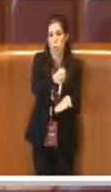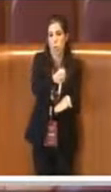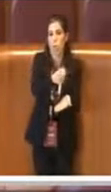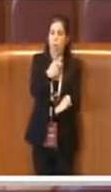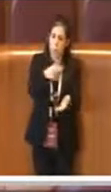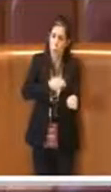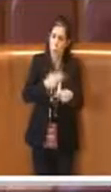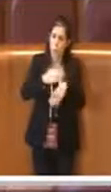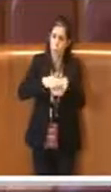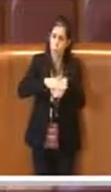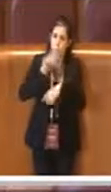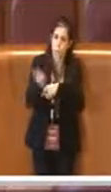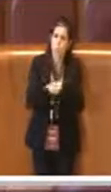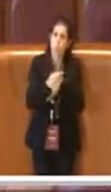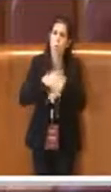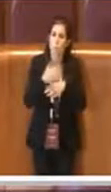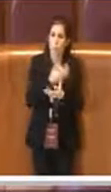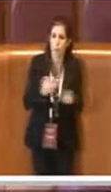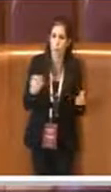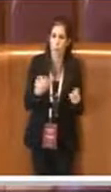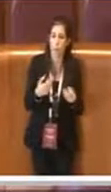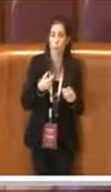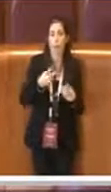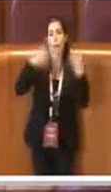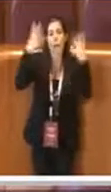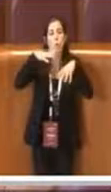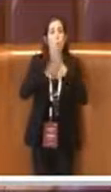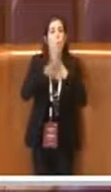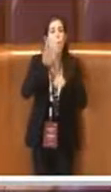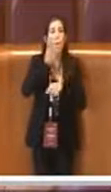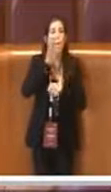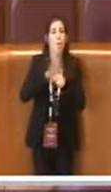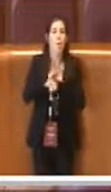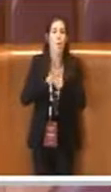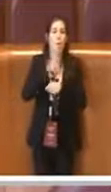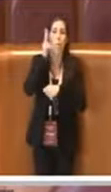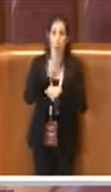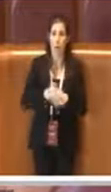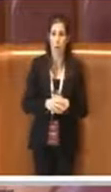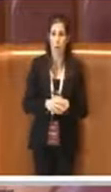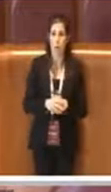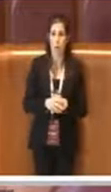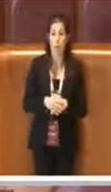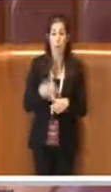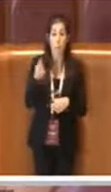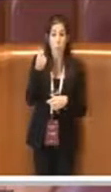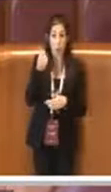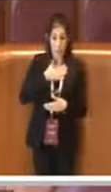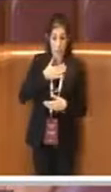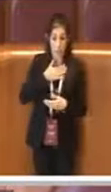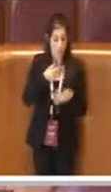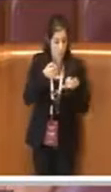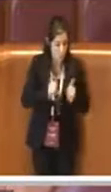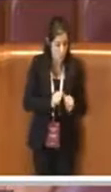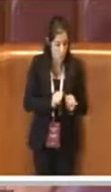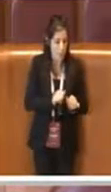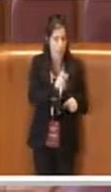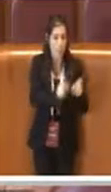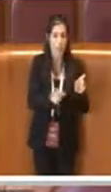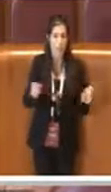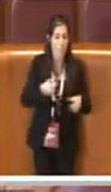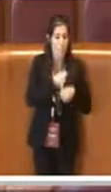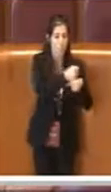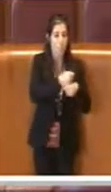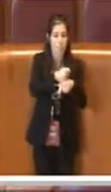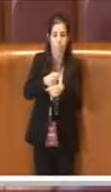stiamo facendo il ragionamento del buon padre di famiglia che non affida tutti i fondi che ha a disposizione a